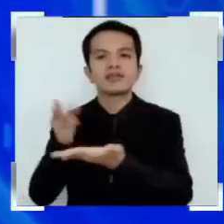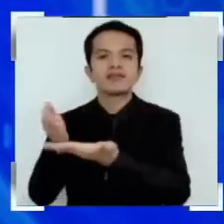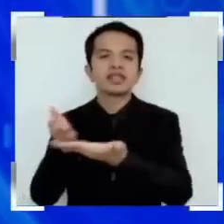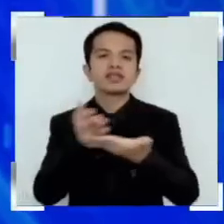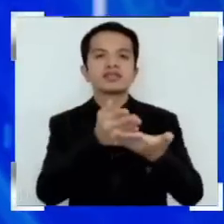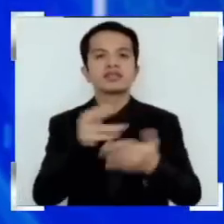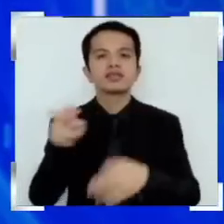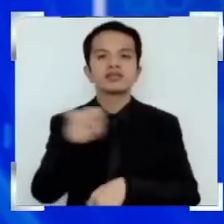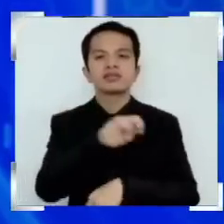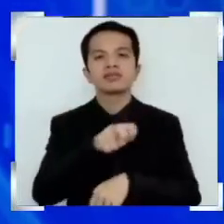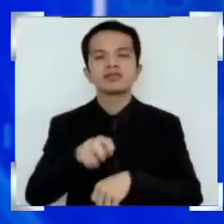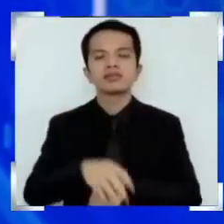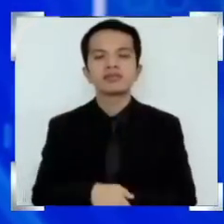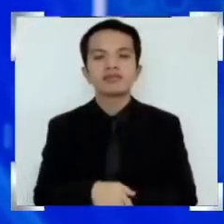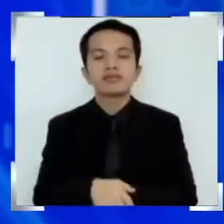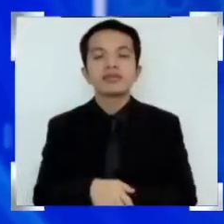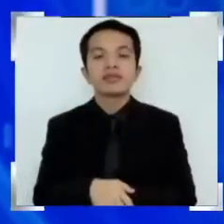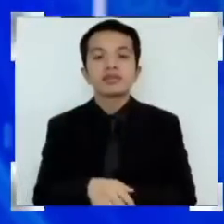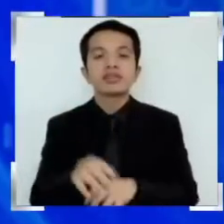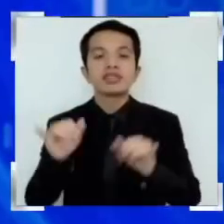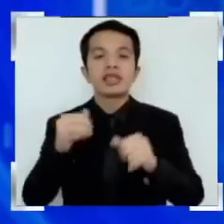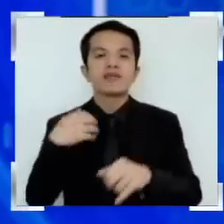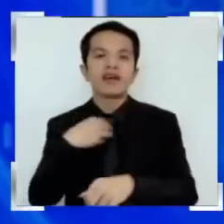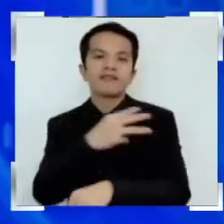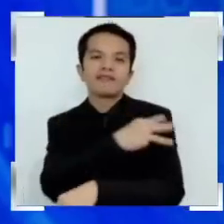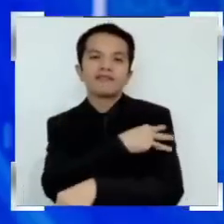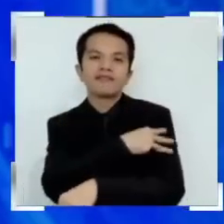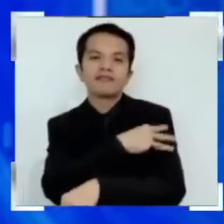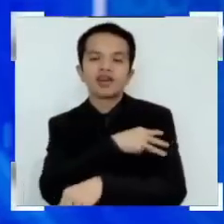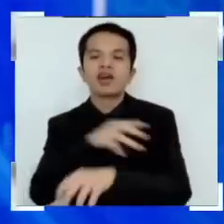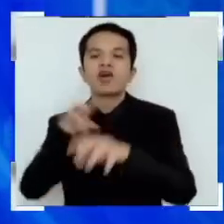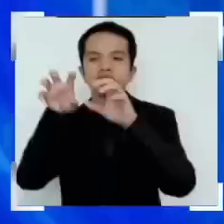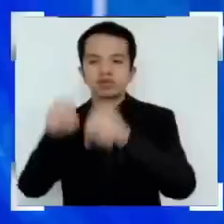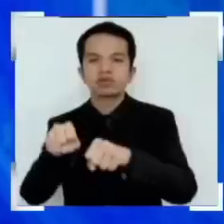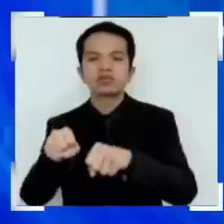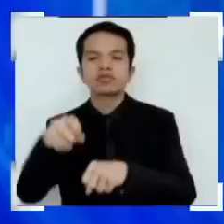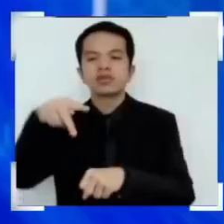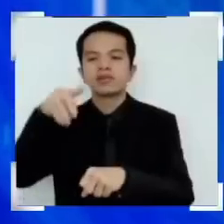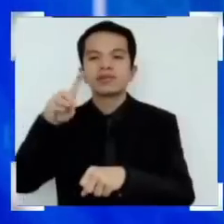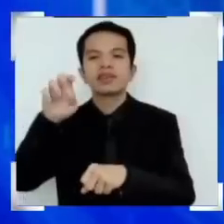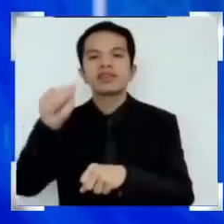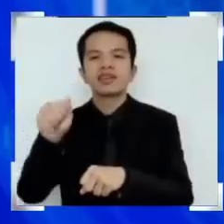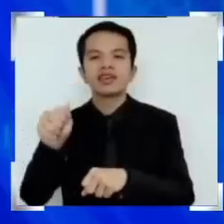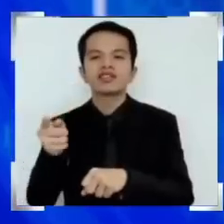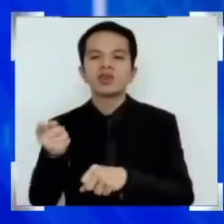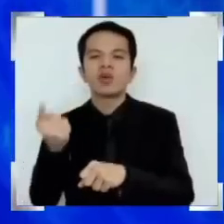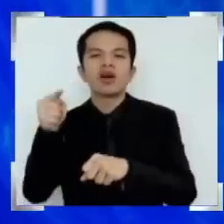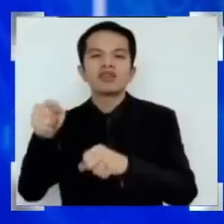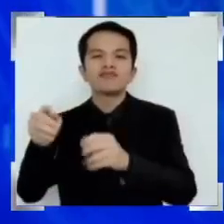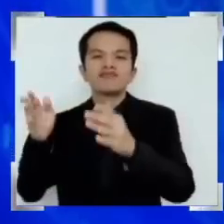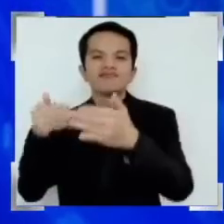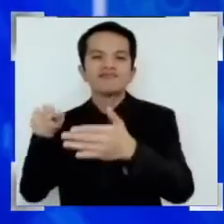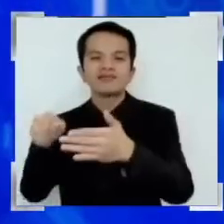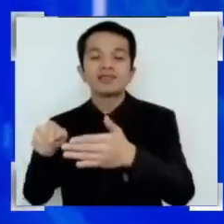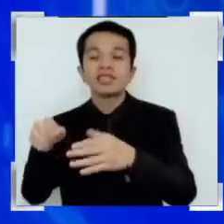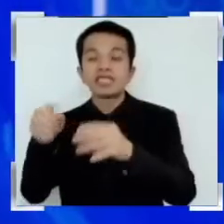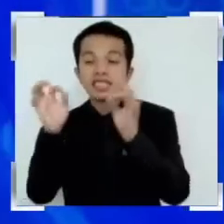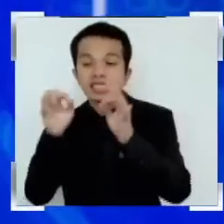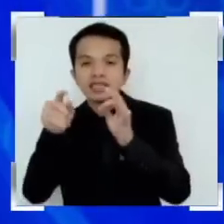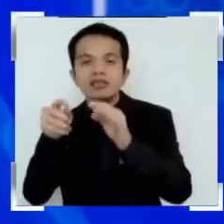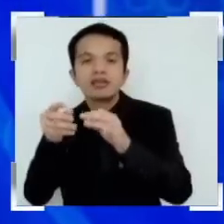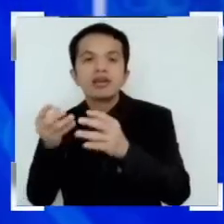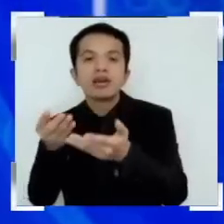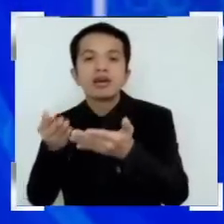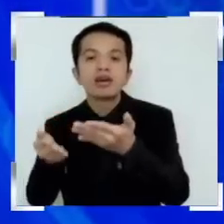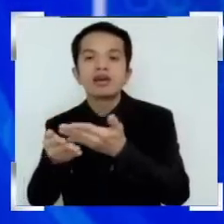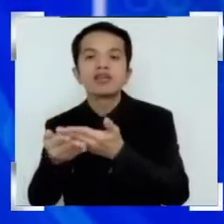Halos 4 na milyong pisong halaga ng marijuana ang nasabat ng PDEA at Bureau of Customs sa isang package. Ang droga nakita sa loob ng mga vape.